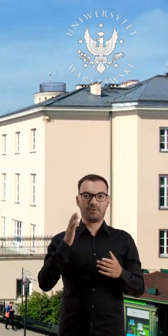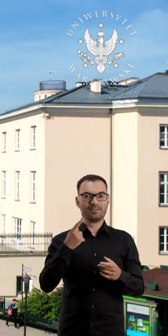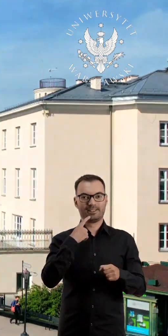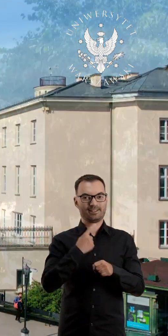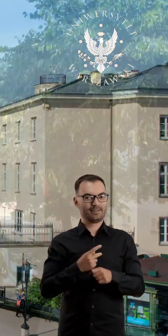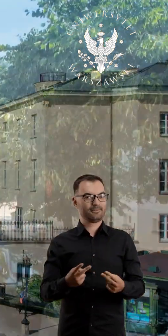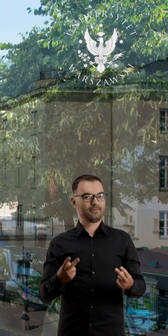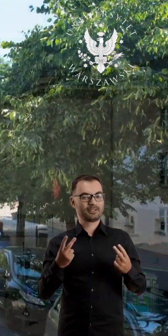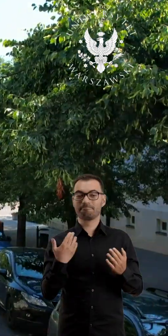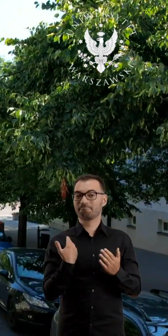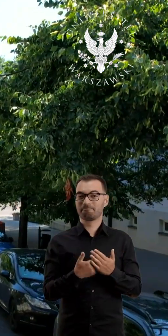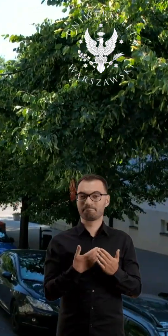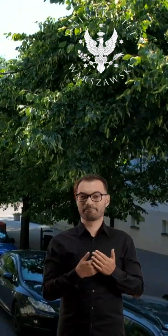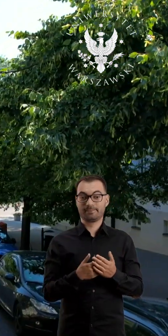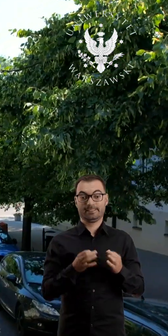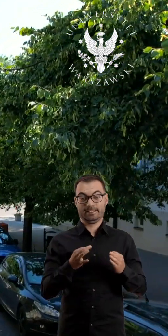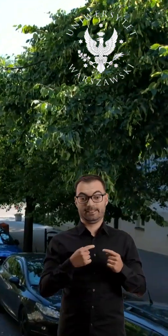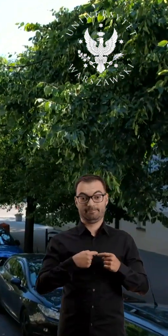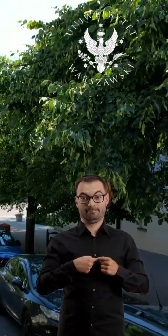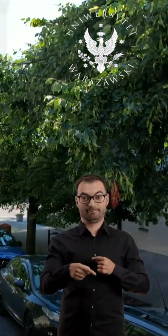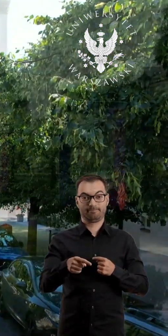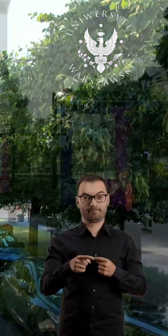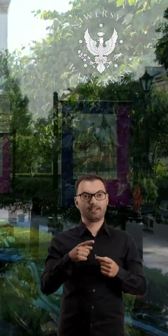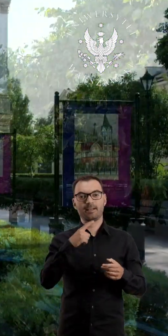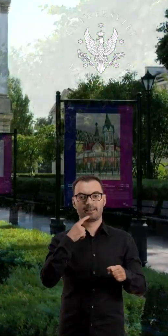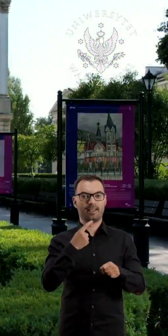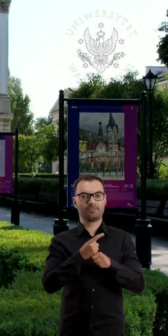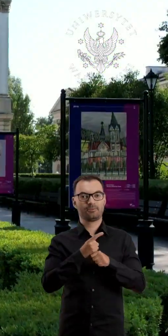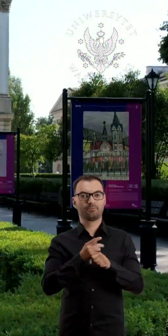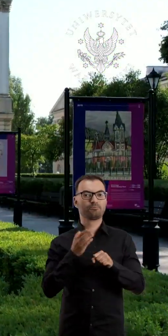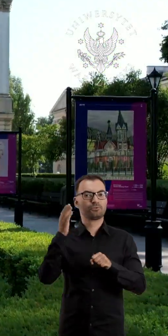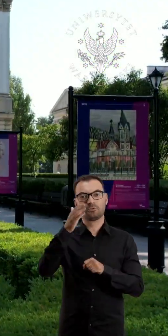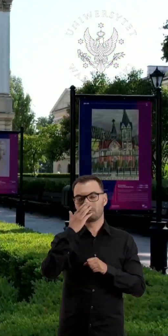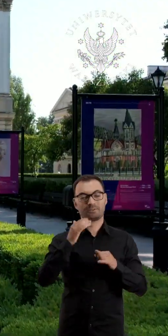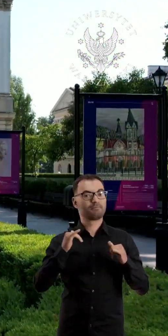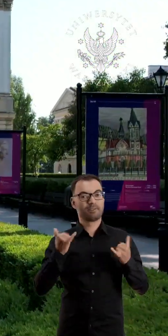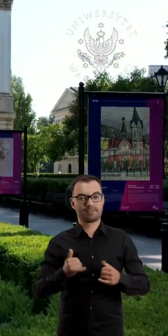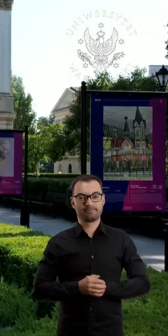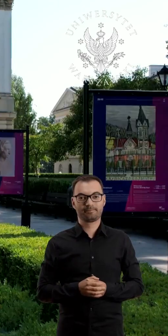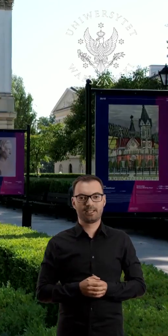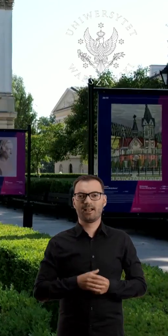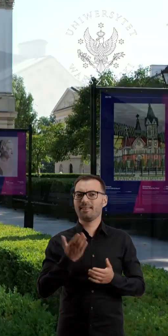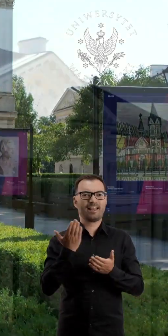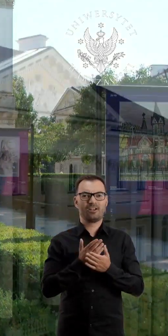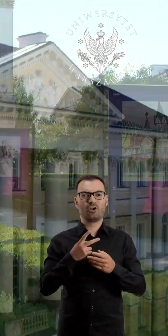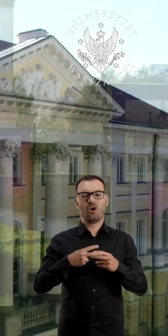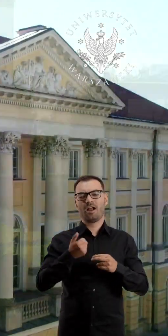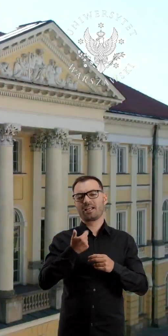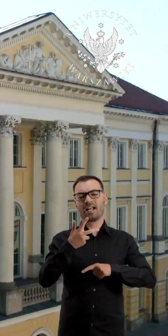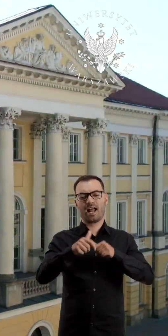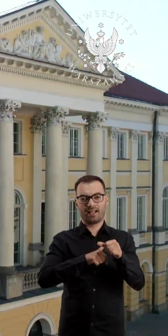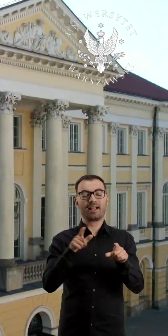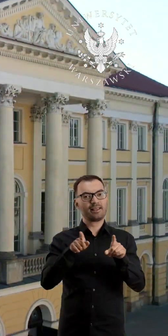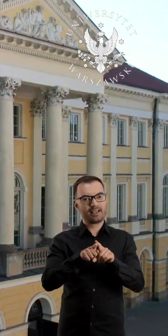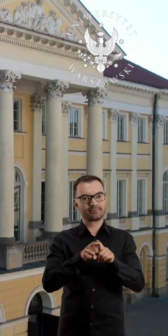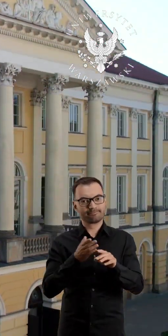ważnym wyborem. Teraz decydujesz o tym, jak będzie wyglądać twoja przyszłość. Począwszy od najbliższych lat, aż do